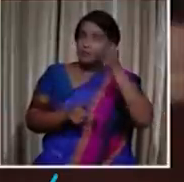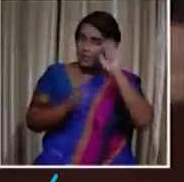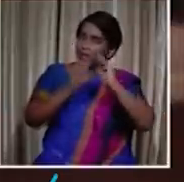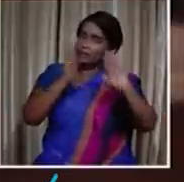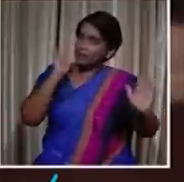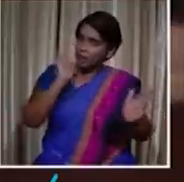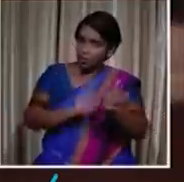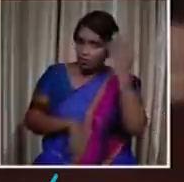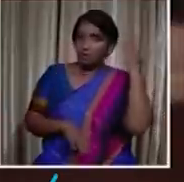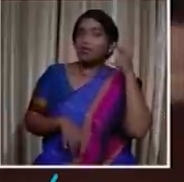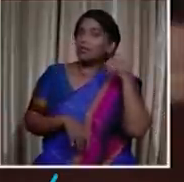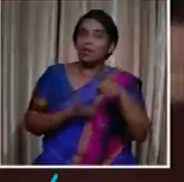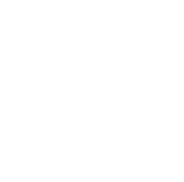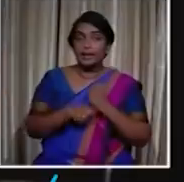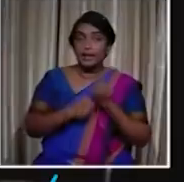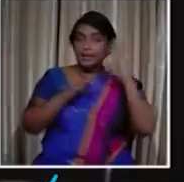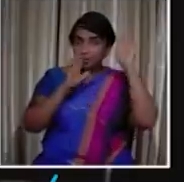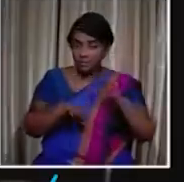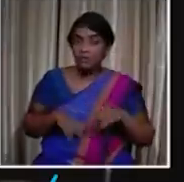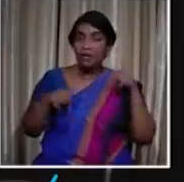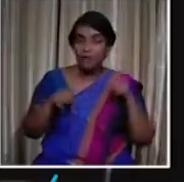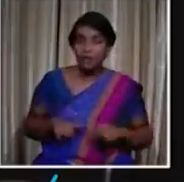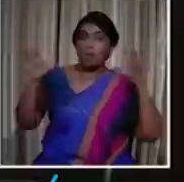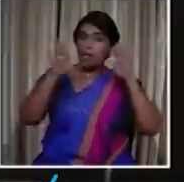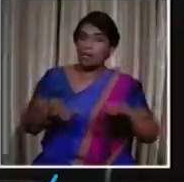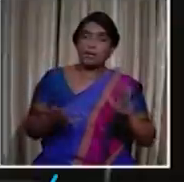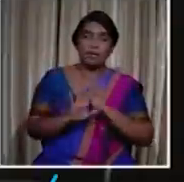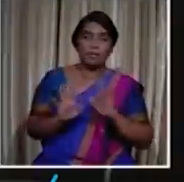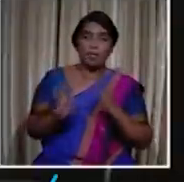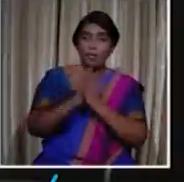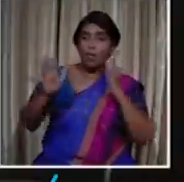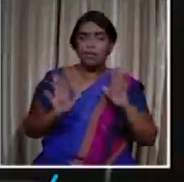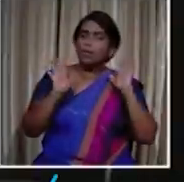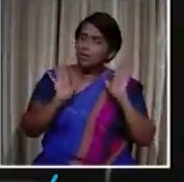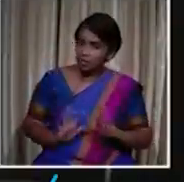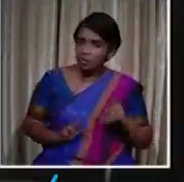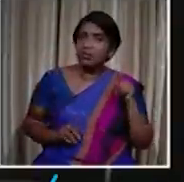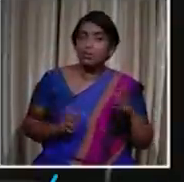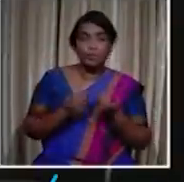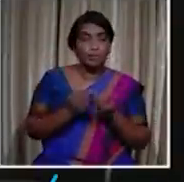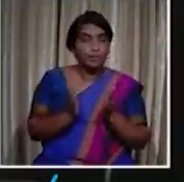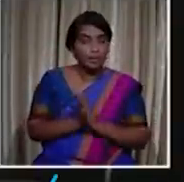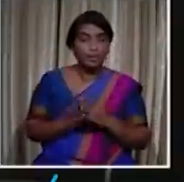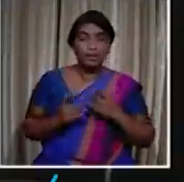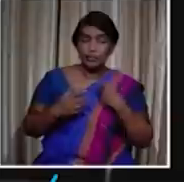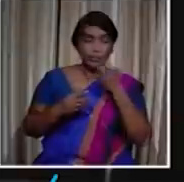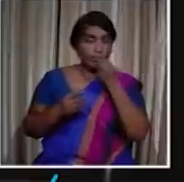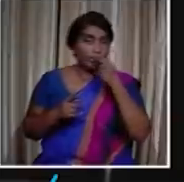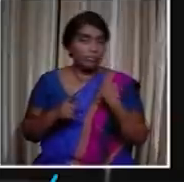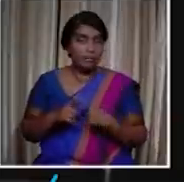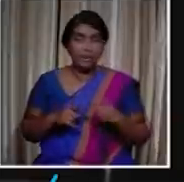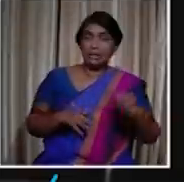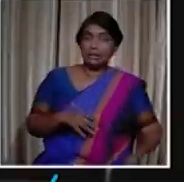ගෙදර යනකල් මේකට උත්තරයක් එන්නේ නැහැ. අද අමාත්‍යතුමා කියනවා පෝලිං වල ඉන්න එපා කියලා. තමන්ගේ ජීවිතය ගැට ගන්නේ